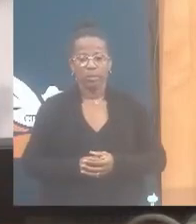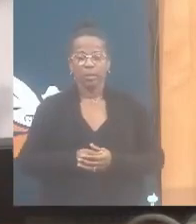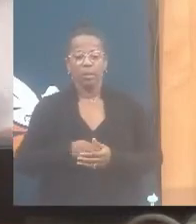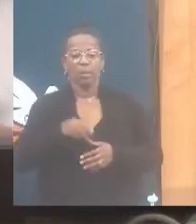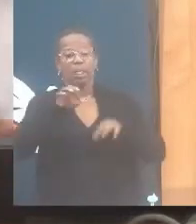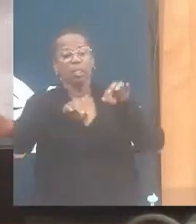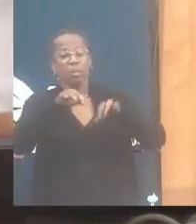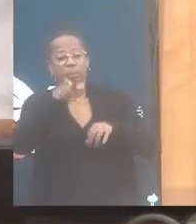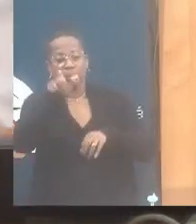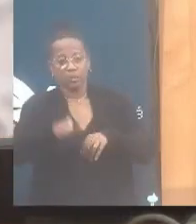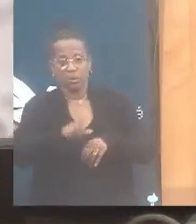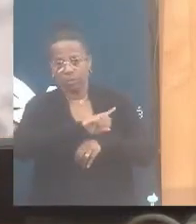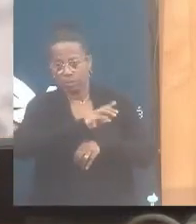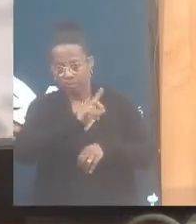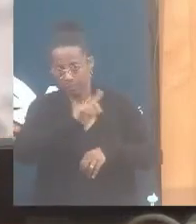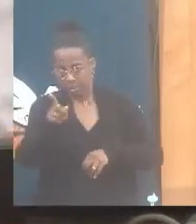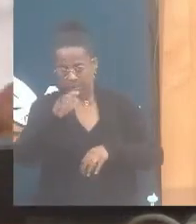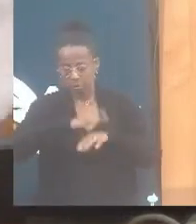la compta.